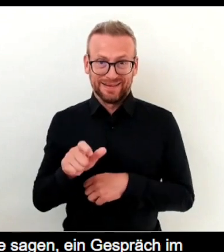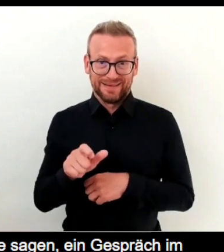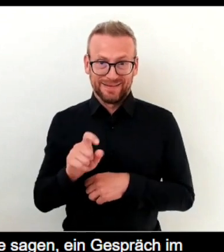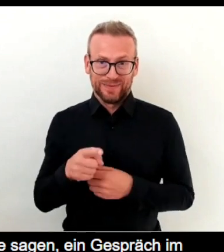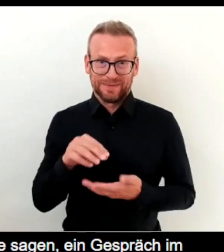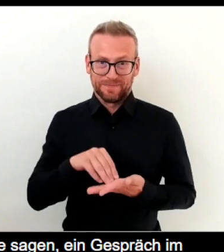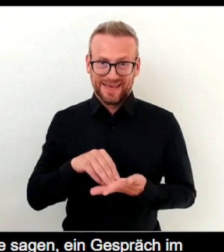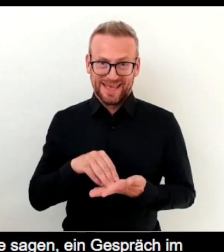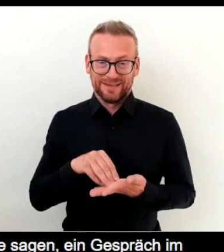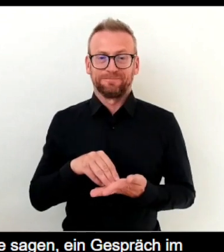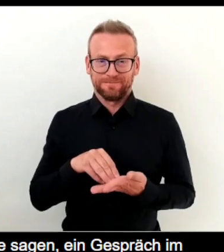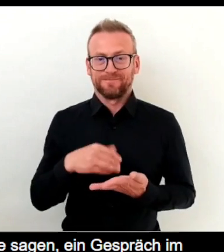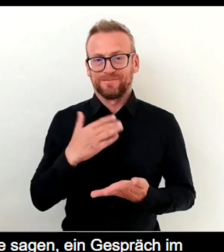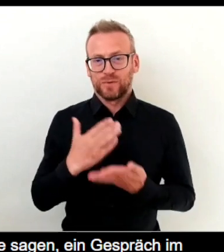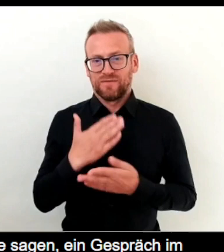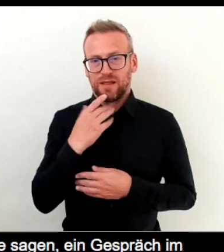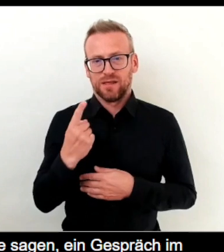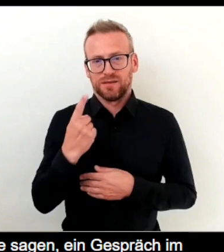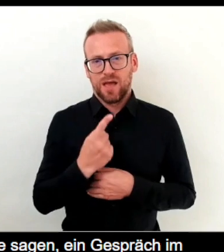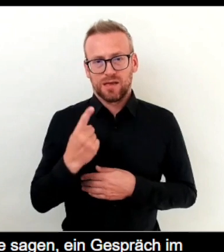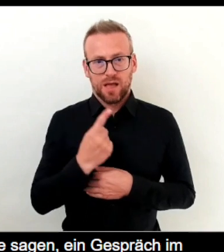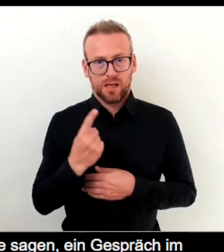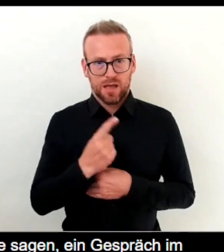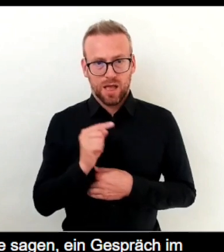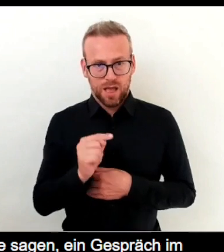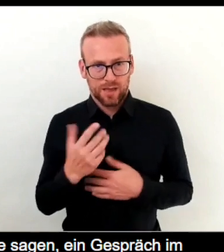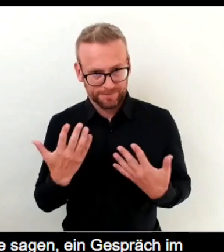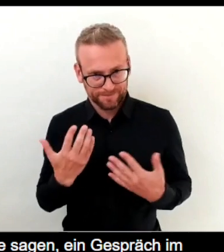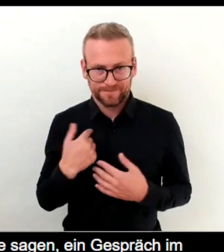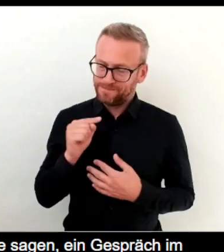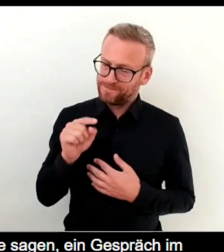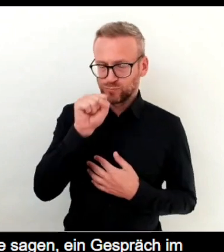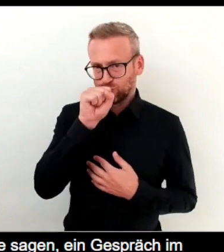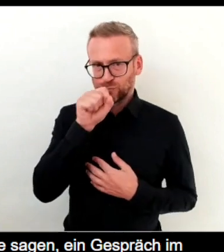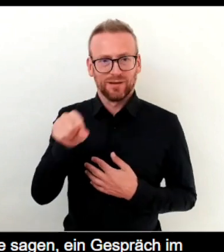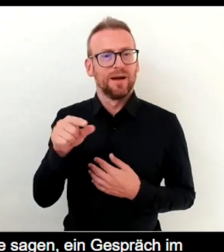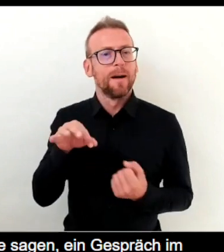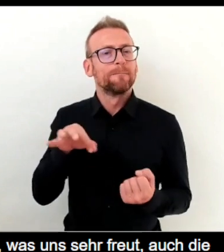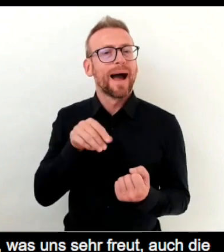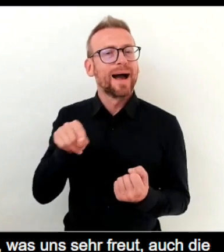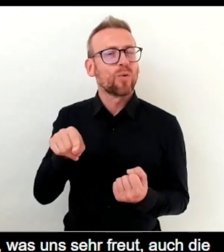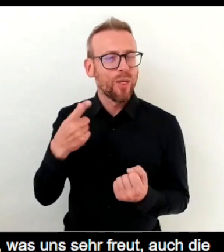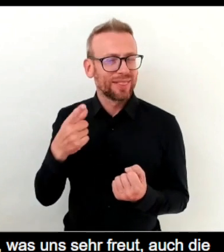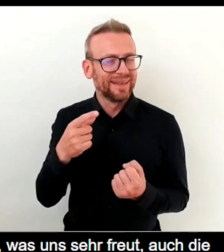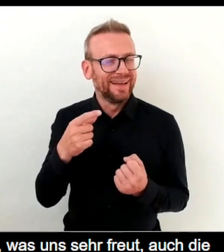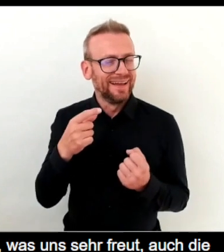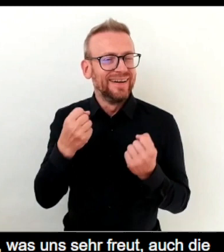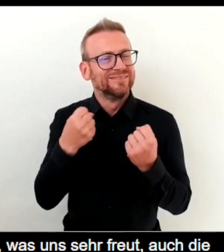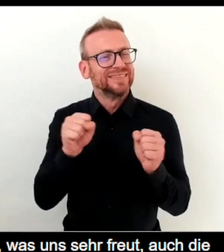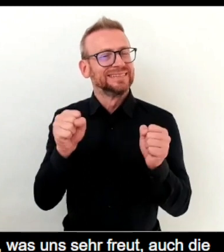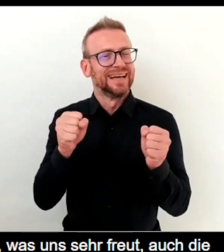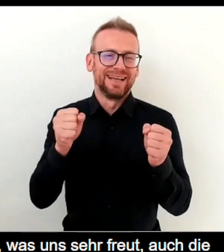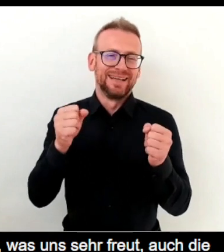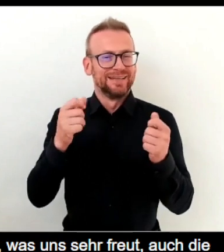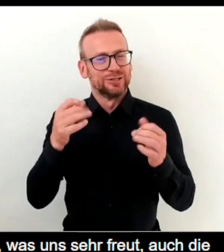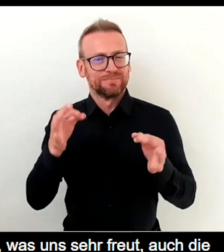doch sehr langfristige Kreise. Freut uns sehr, denn wir bekennen uns zunächst einmal klar zu Europa. Bayern ist ein europäisches Land. Wir sind auch mitten